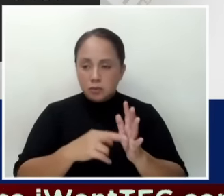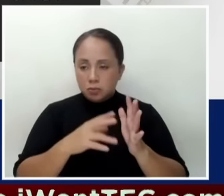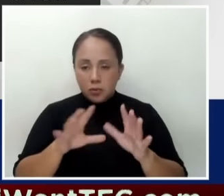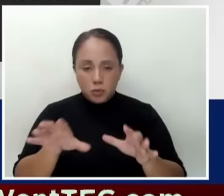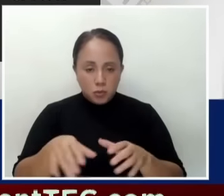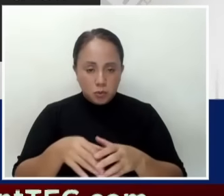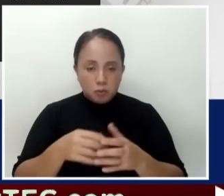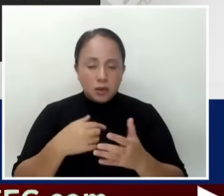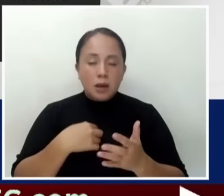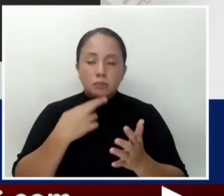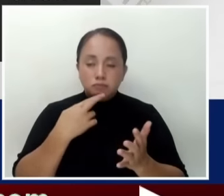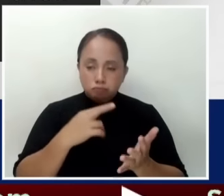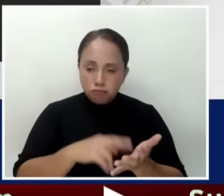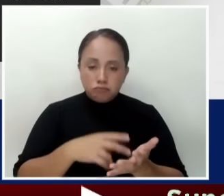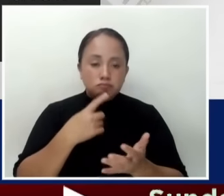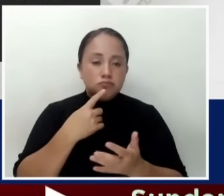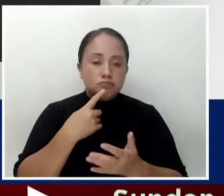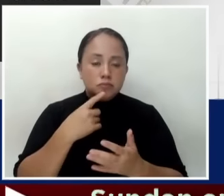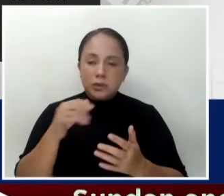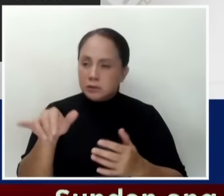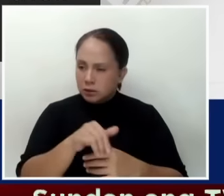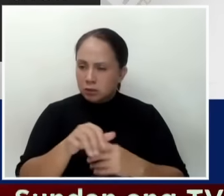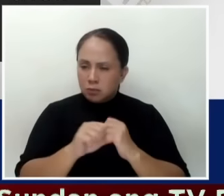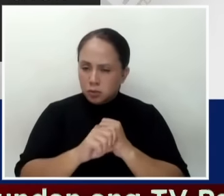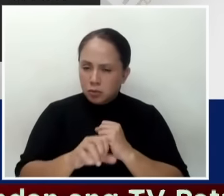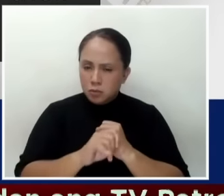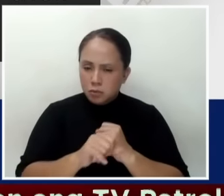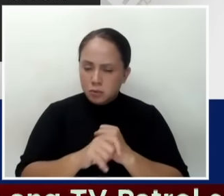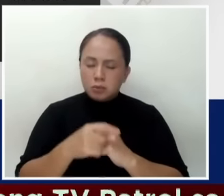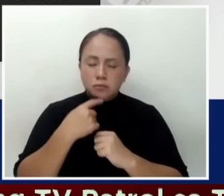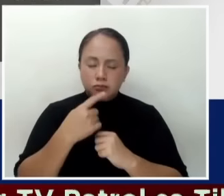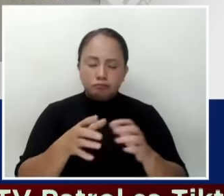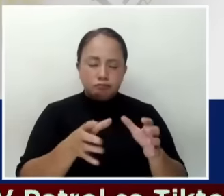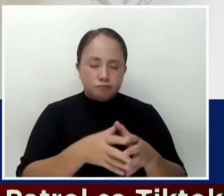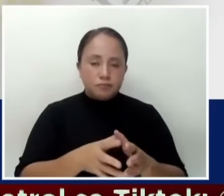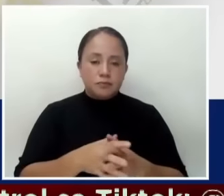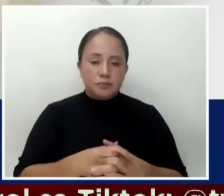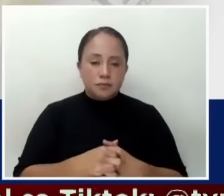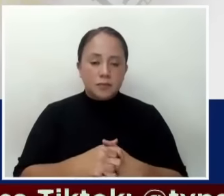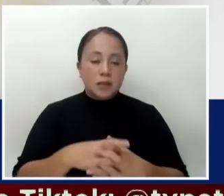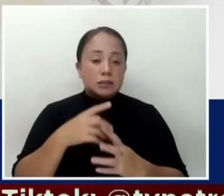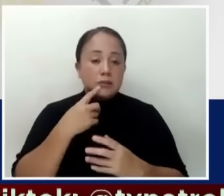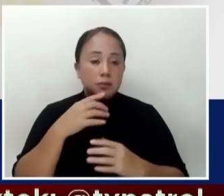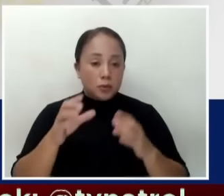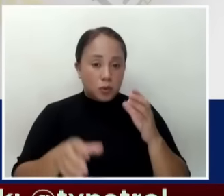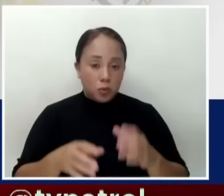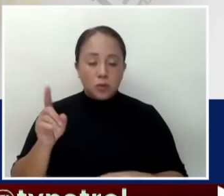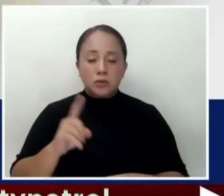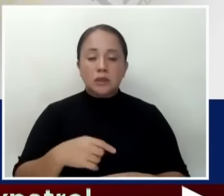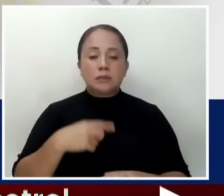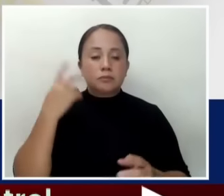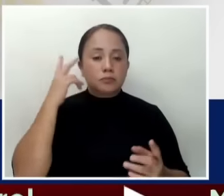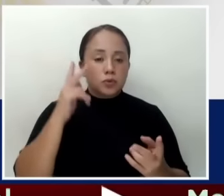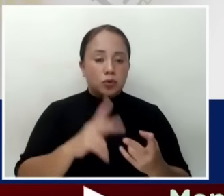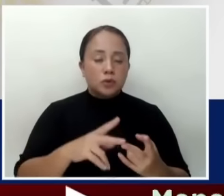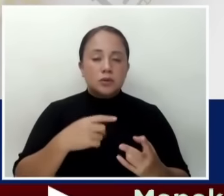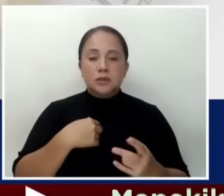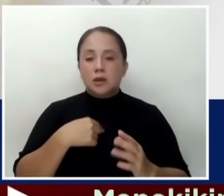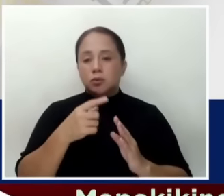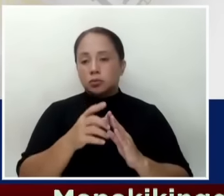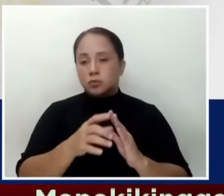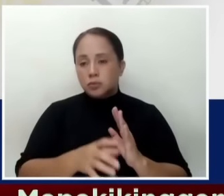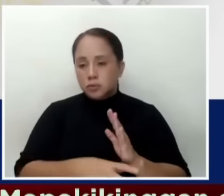may record na nagsusulong ng katulad na advokasya ng nasabing sektor. Giit din ng korte, intensyon ng saligang batas na ang